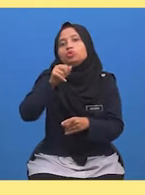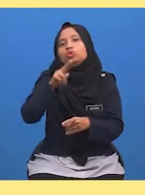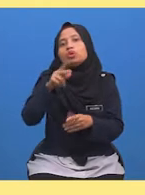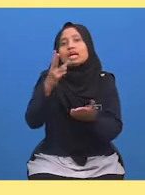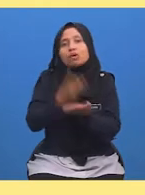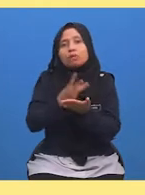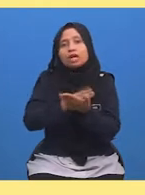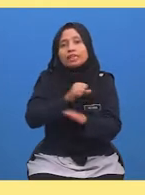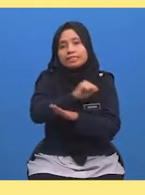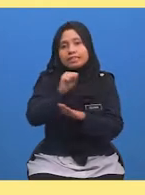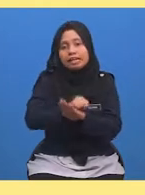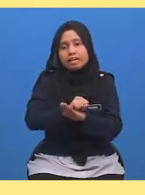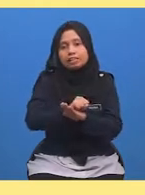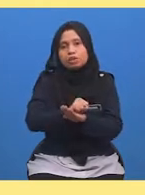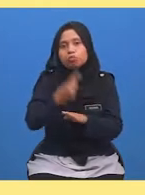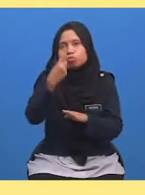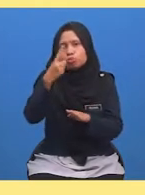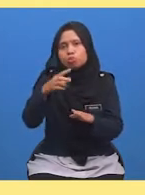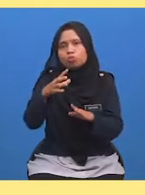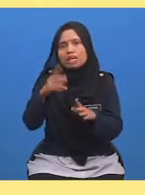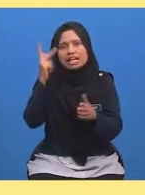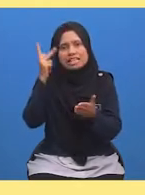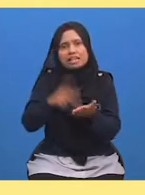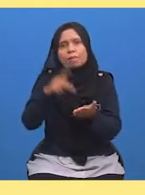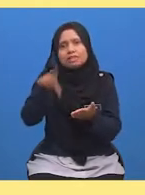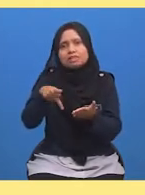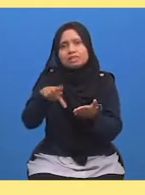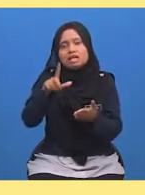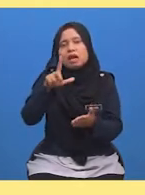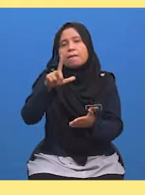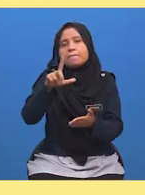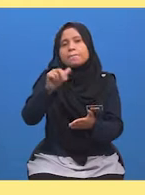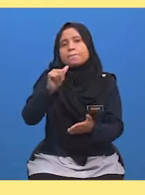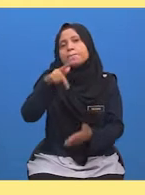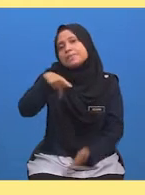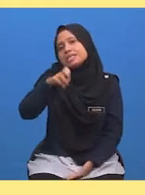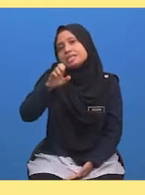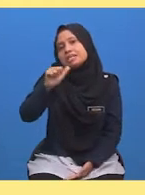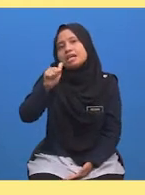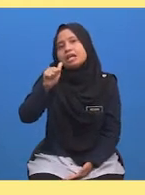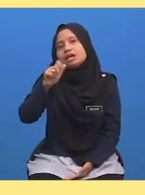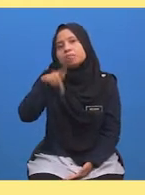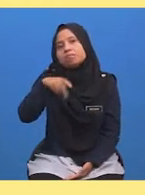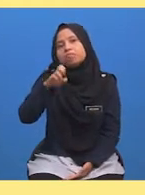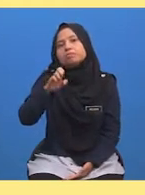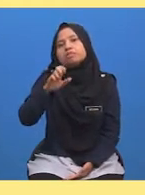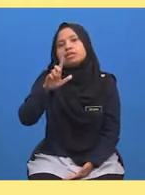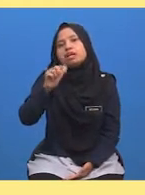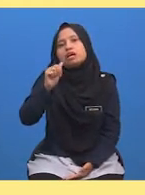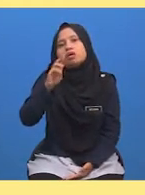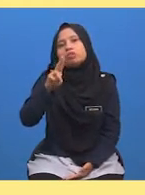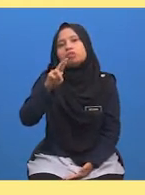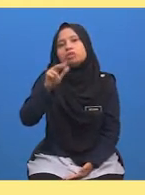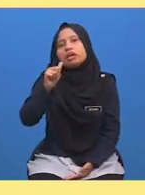syarikat, perabot bertujuan untuk mengenal pasti pelaburan yang dilakukan mendapat